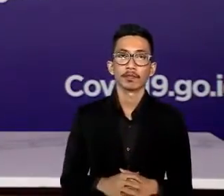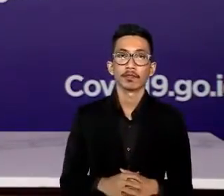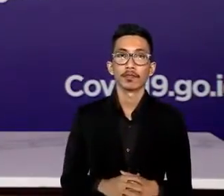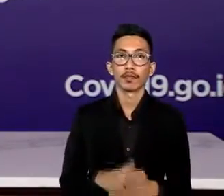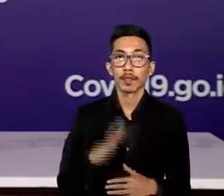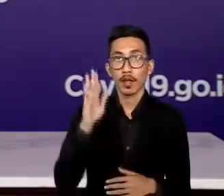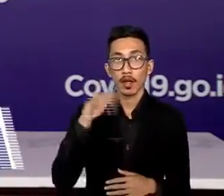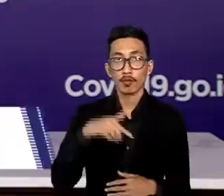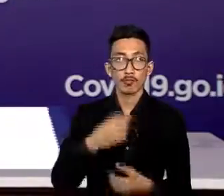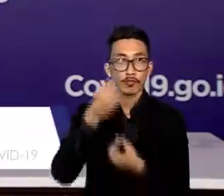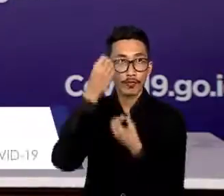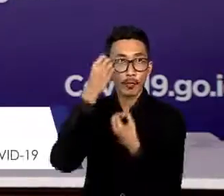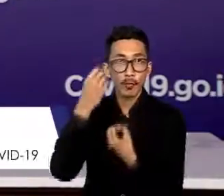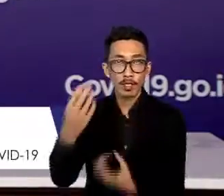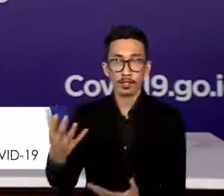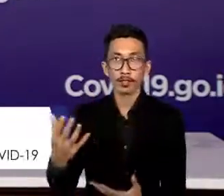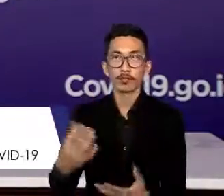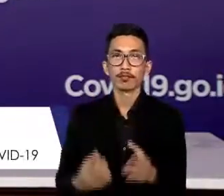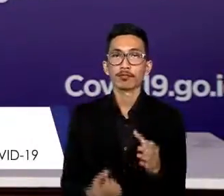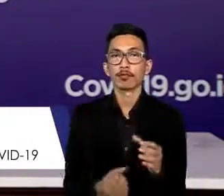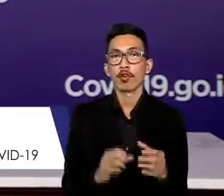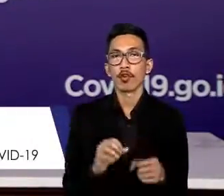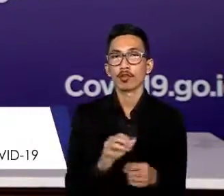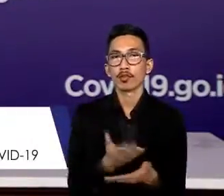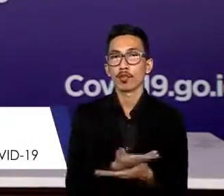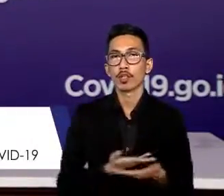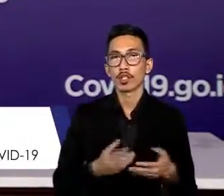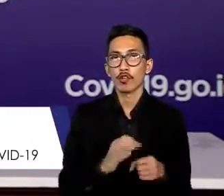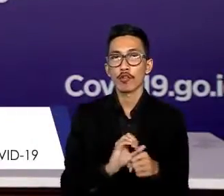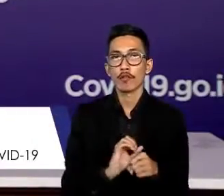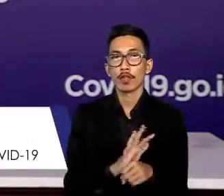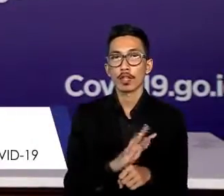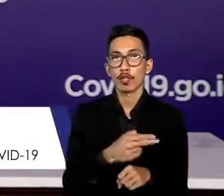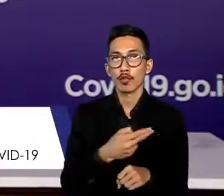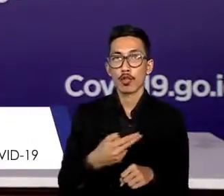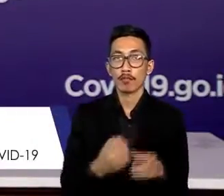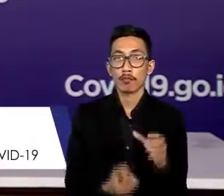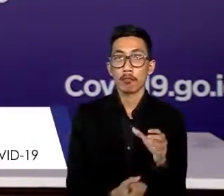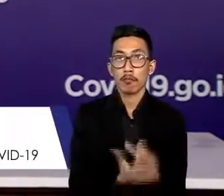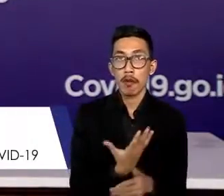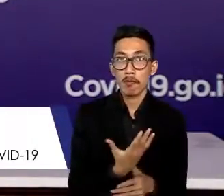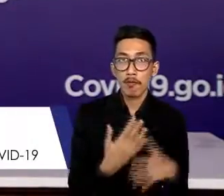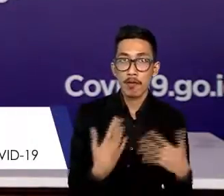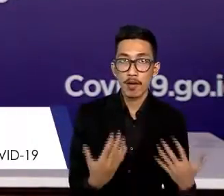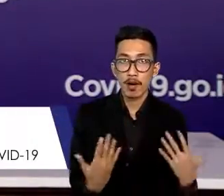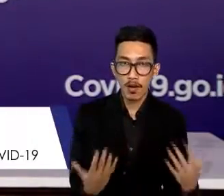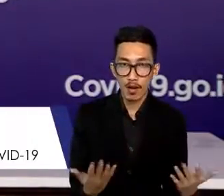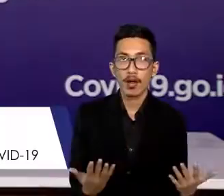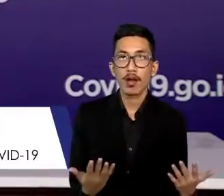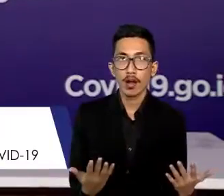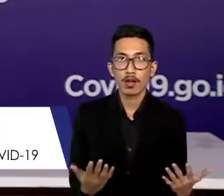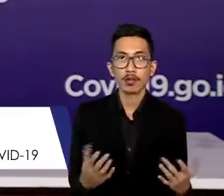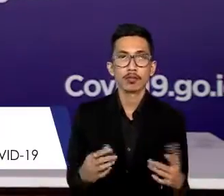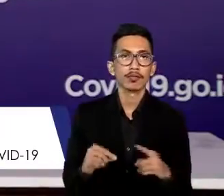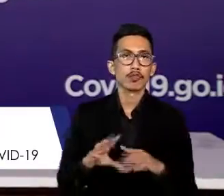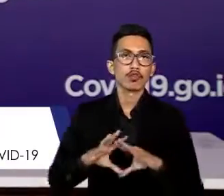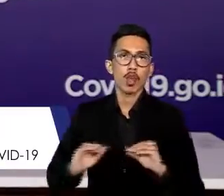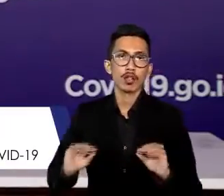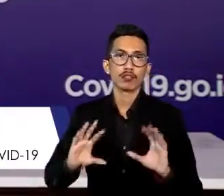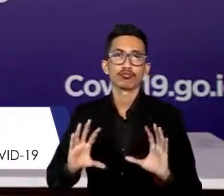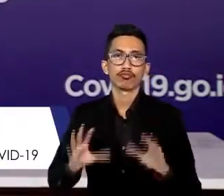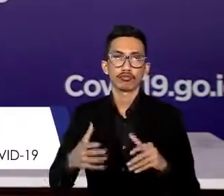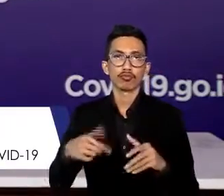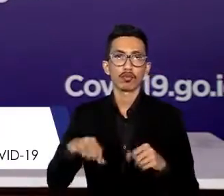saya akan menyampaikan perkembangan penanganan konflik 19 di Indonesia Satgas penanganan konflik 19